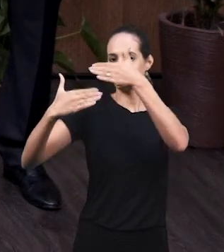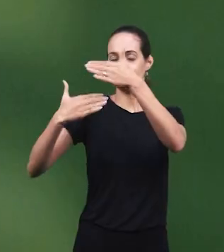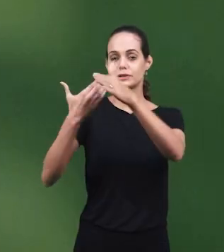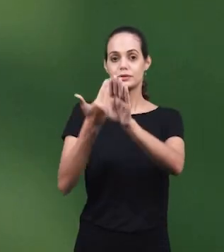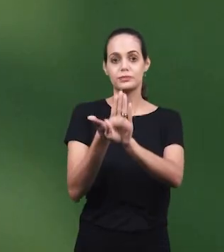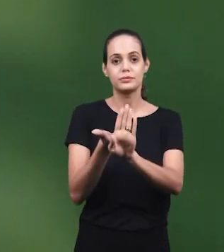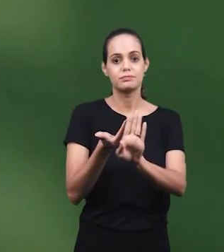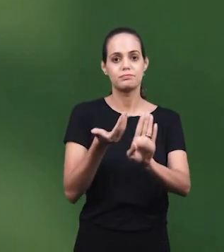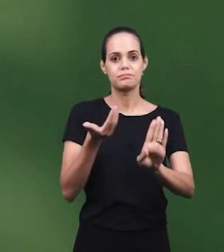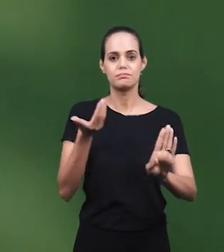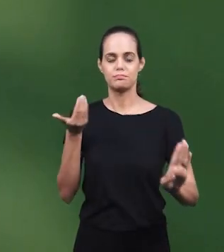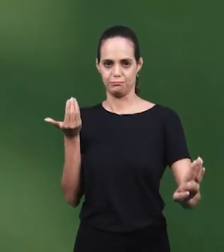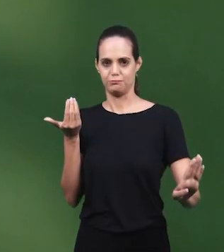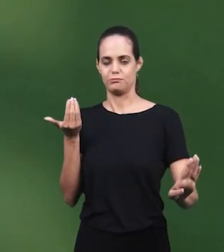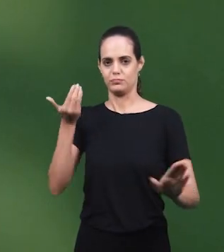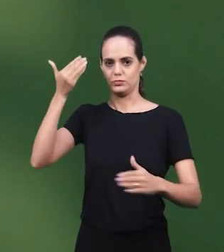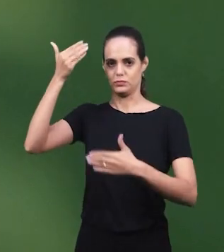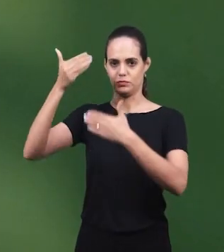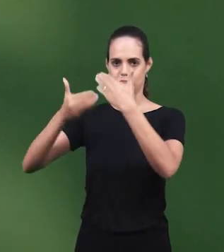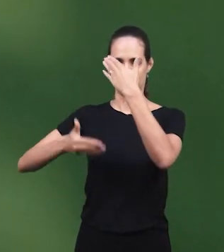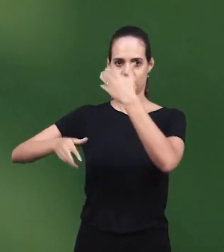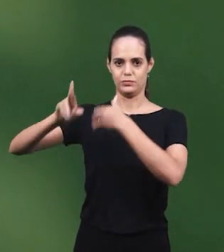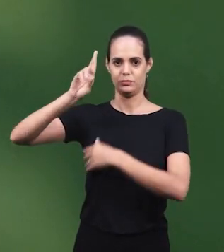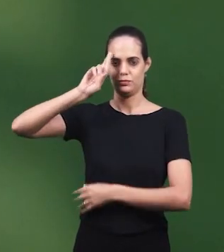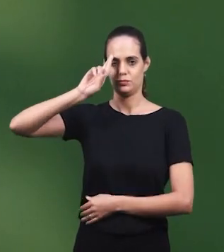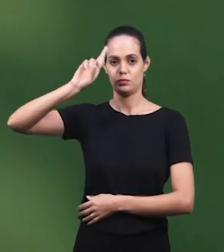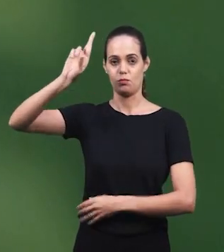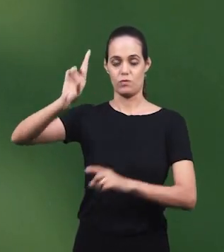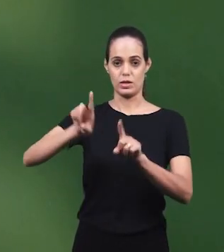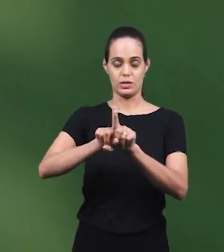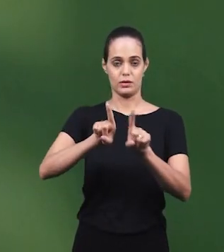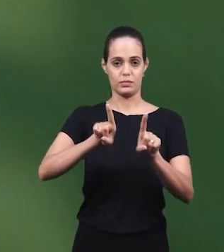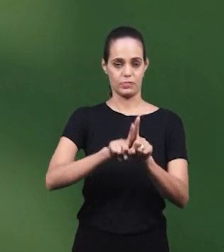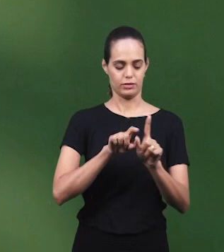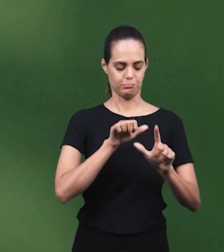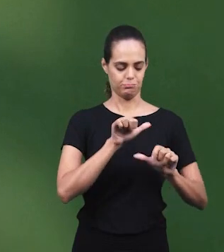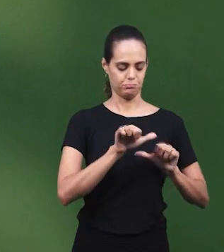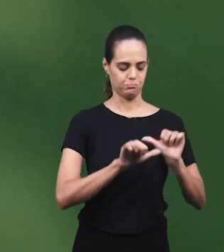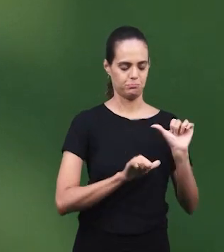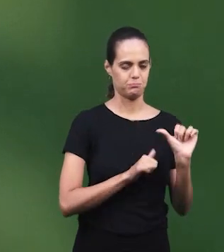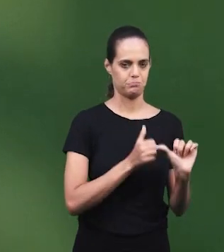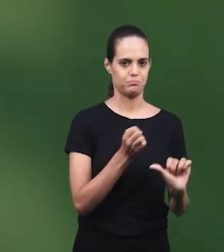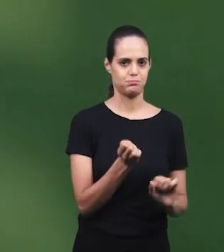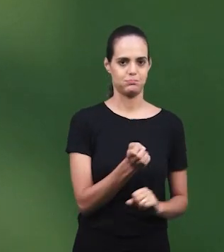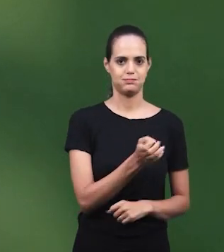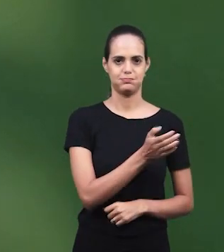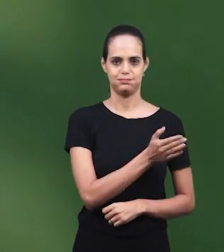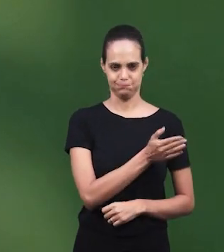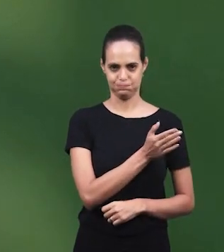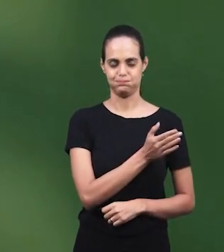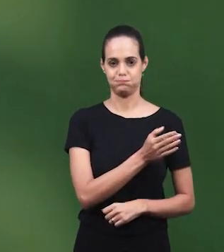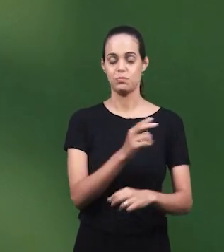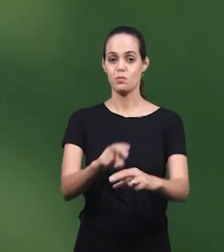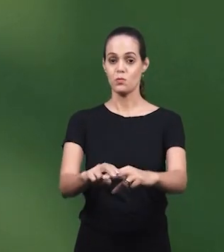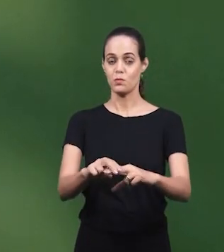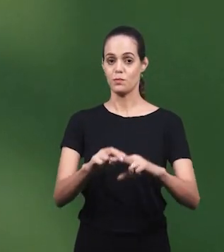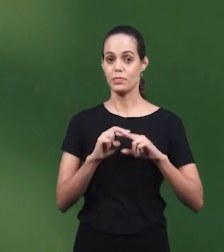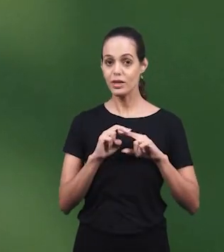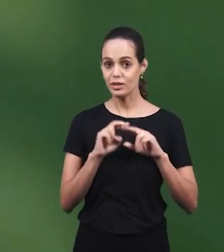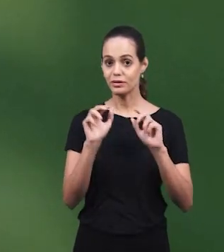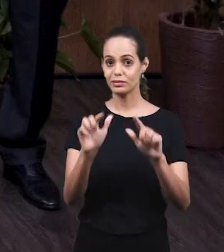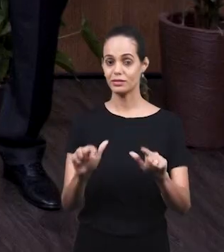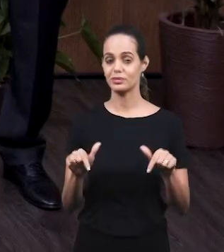de sanctification et de transformation à travers